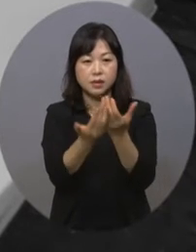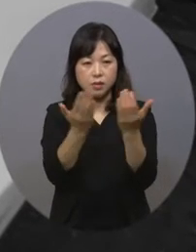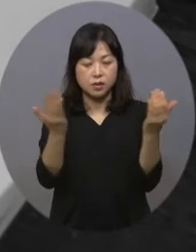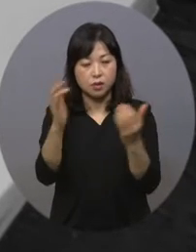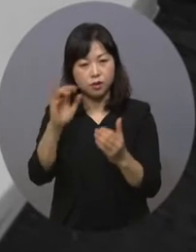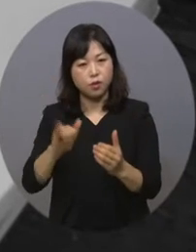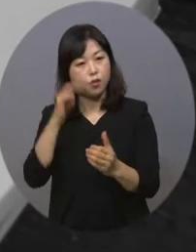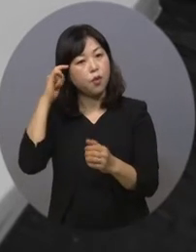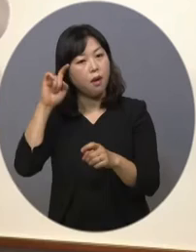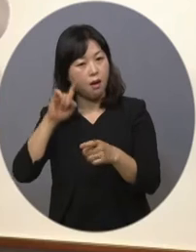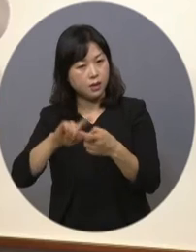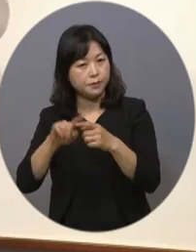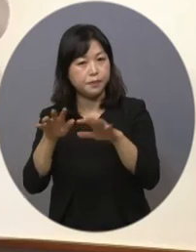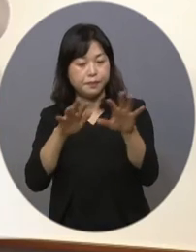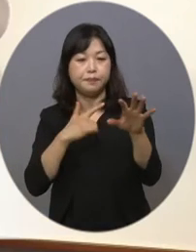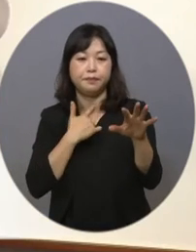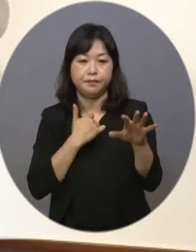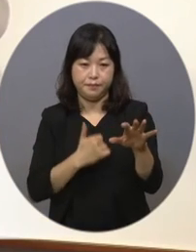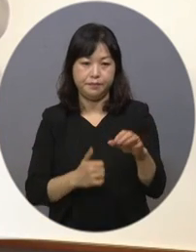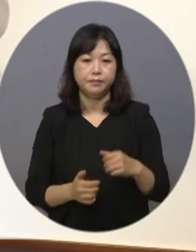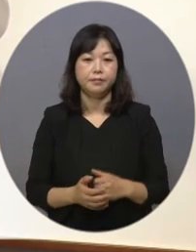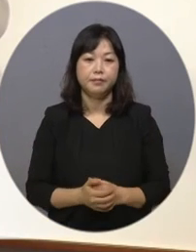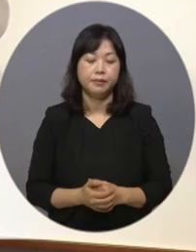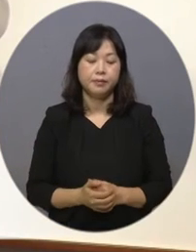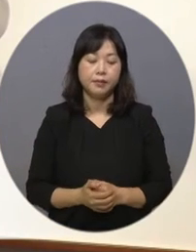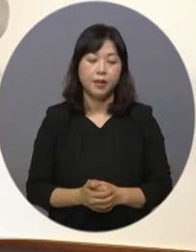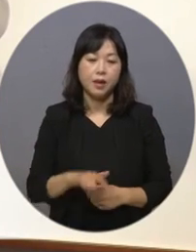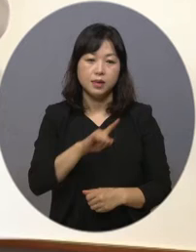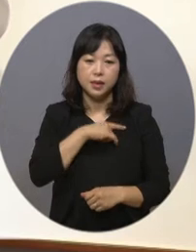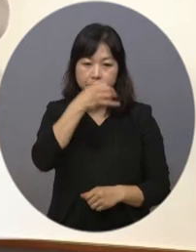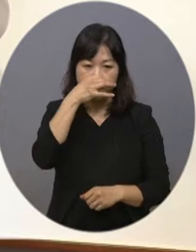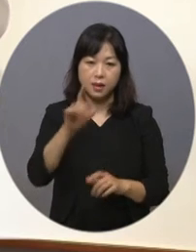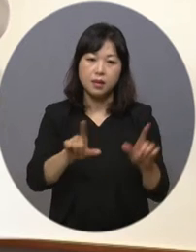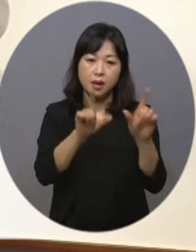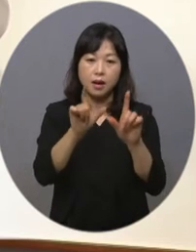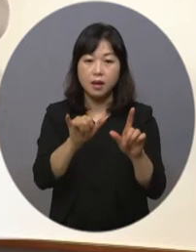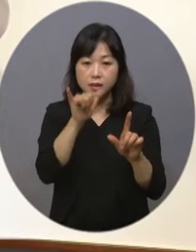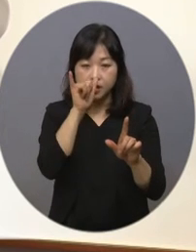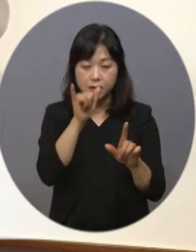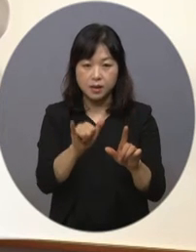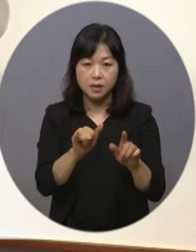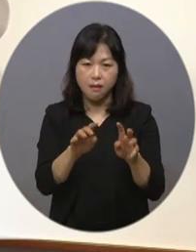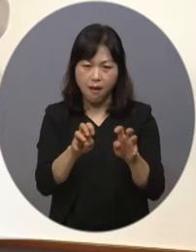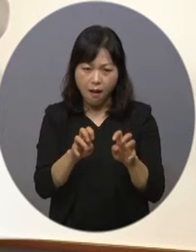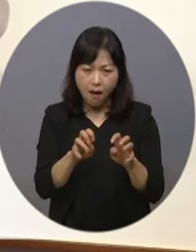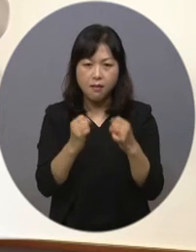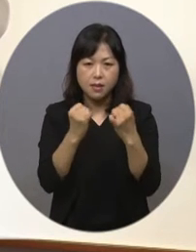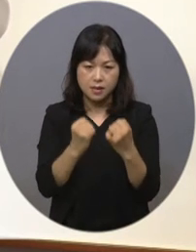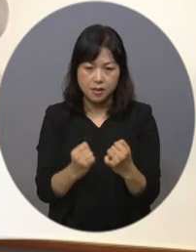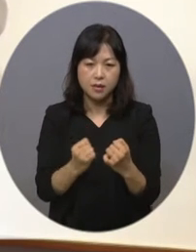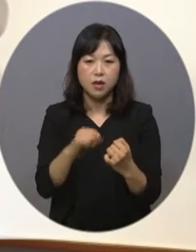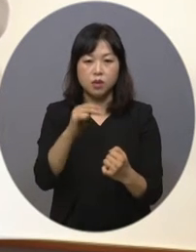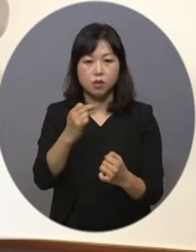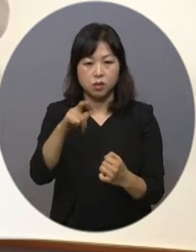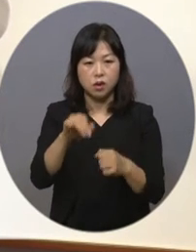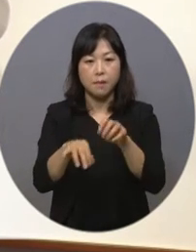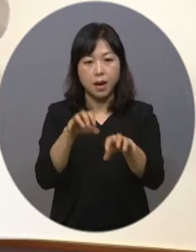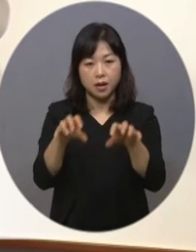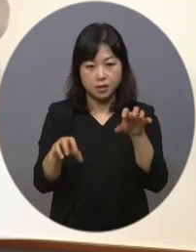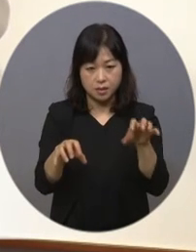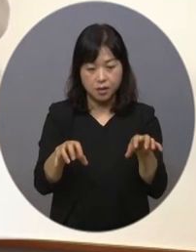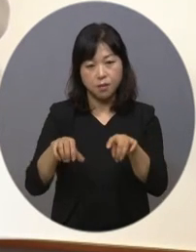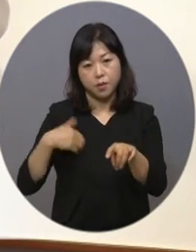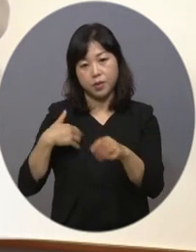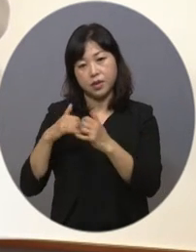주목을 받았습니다. 가장 열악하게 거주하고 있는 한센인 정착촌 도성마을은 아직까지